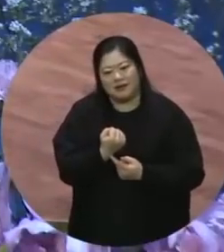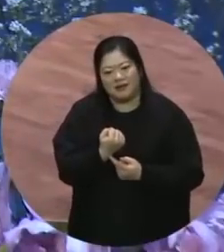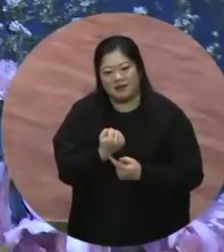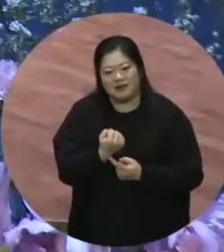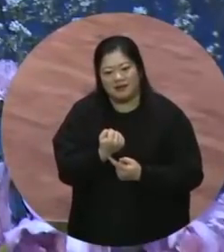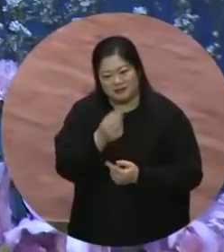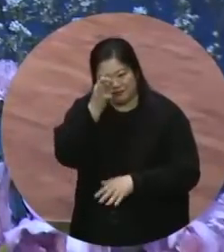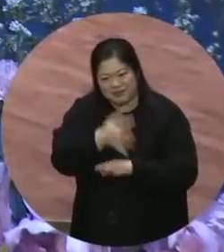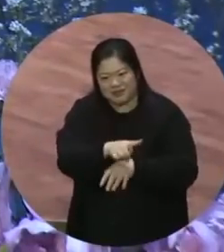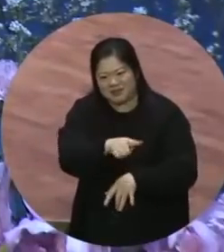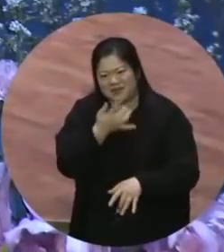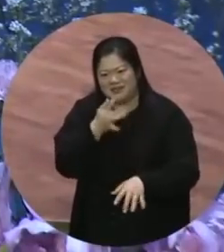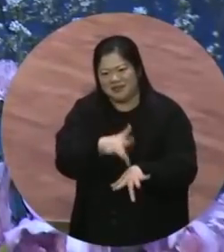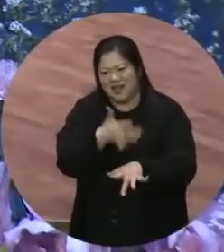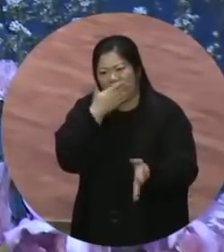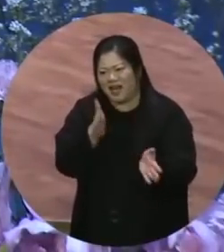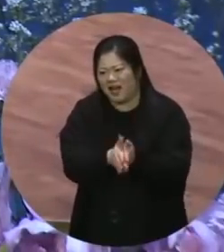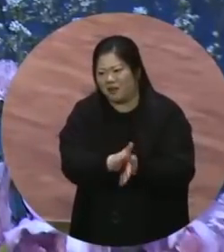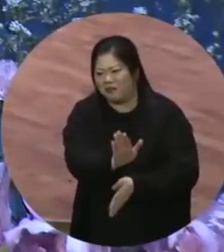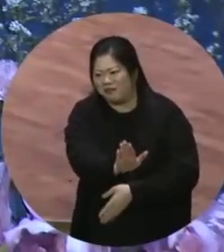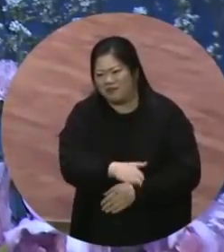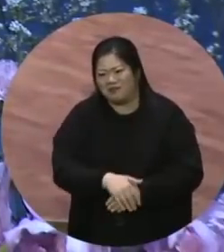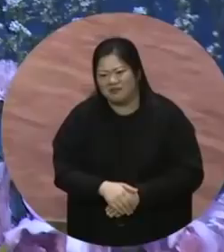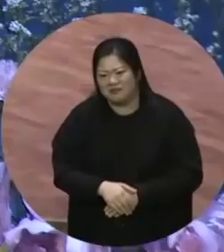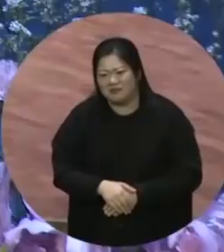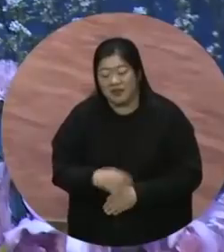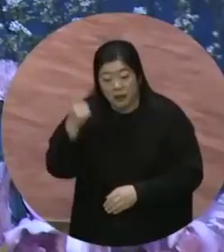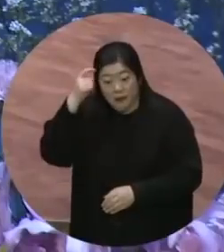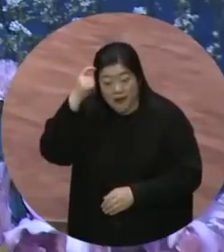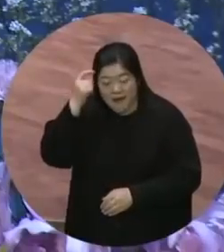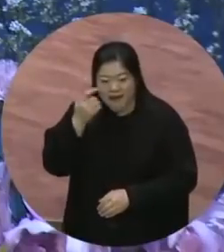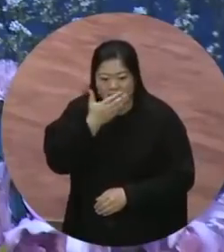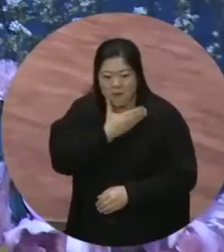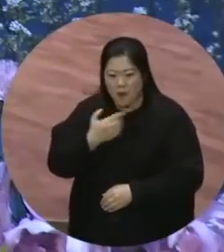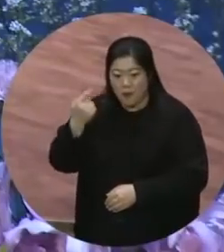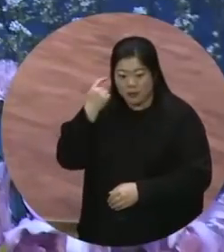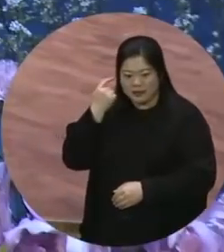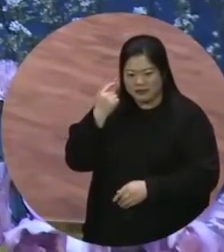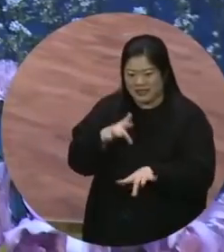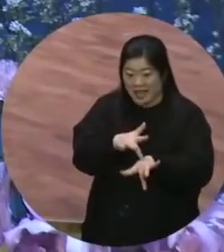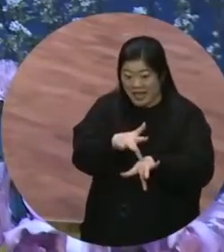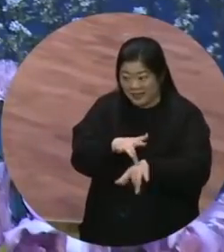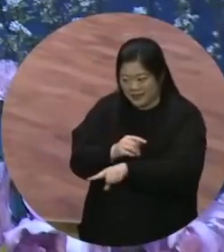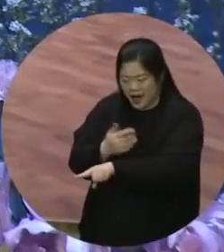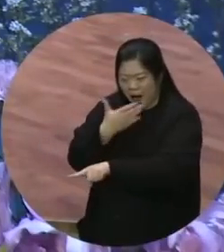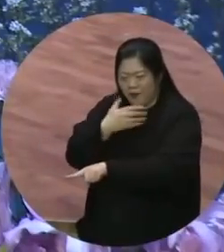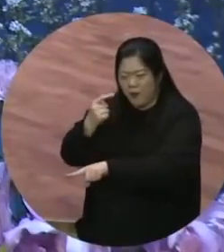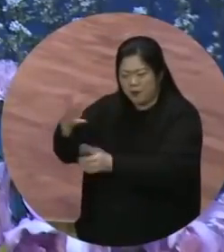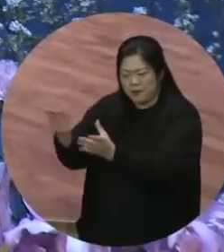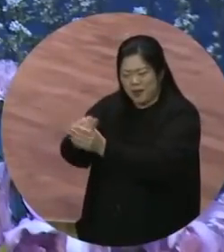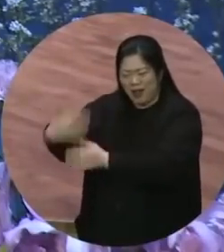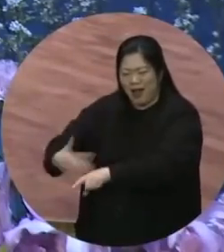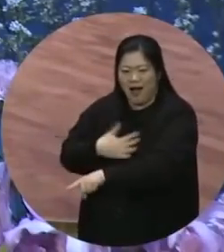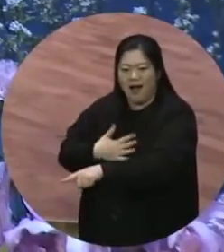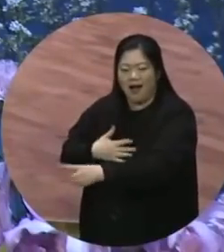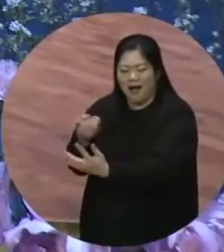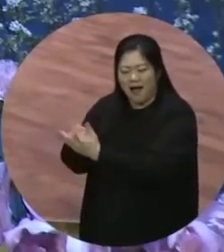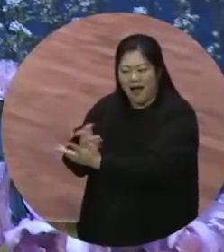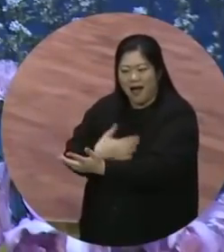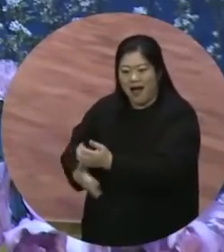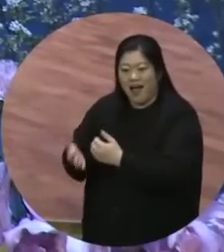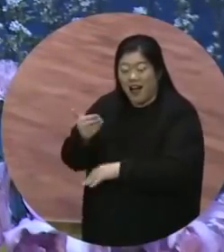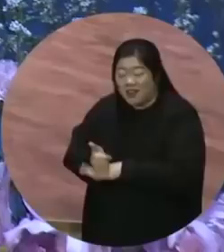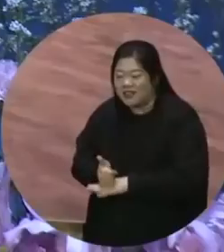거예요. 복음이 완전하지 못한 줄 알고 복음으로 무장되지 못한 줄 알고 막